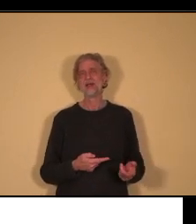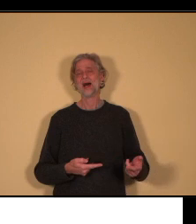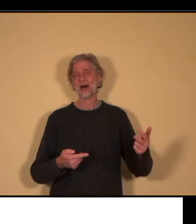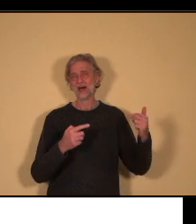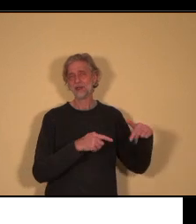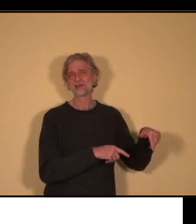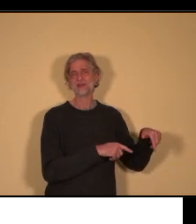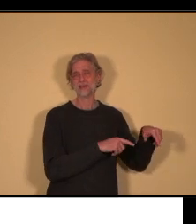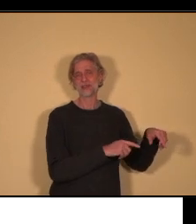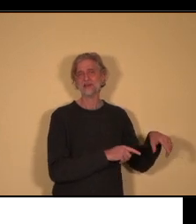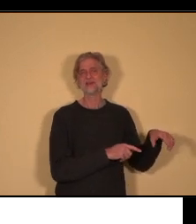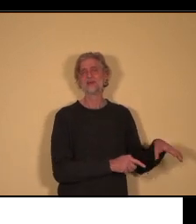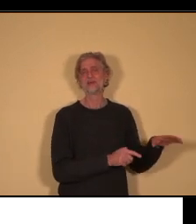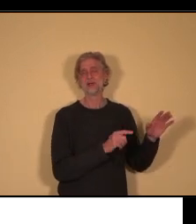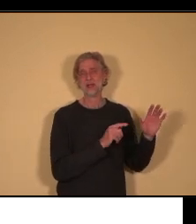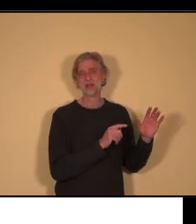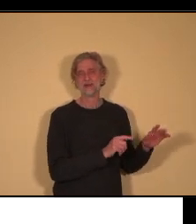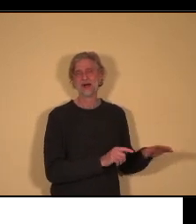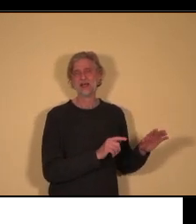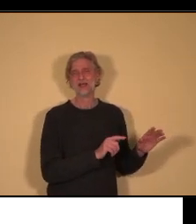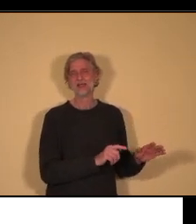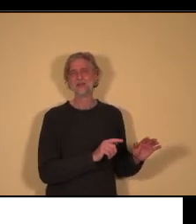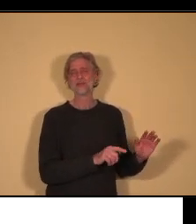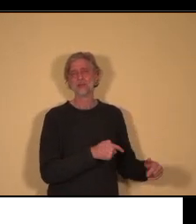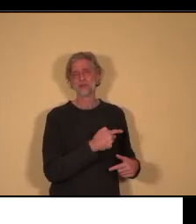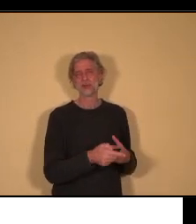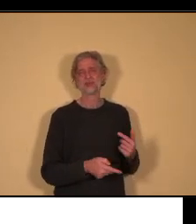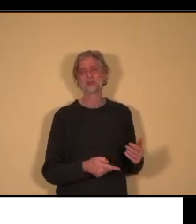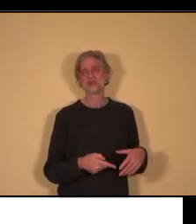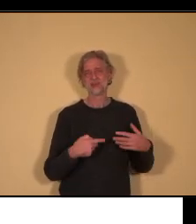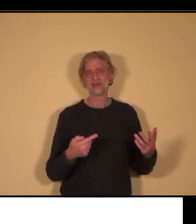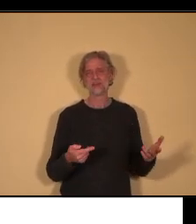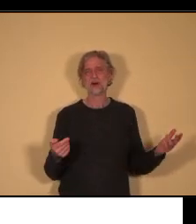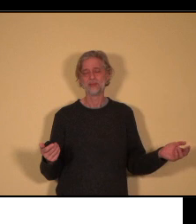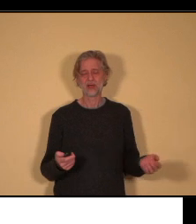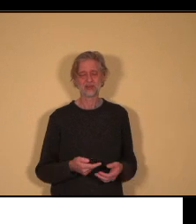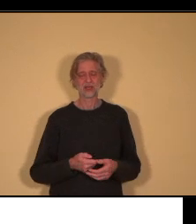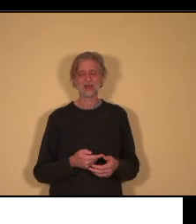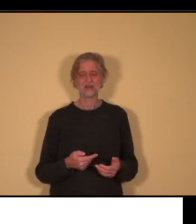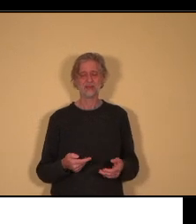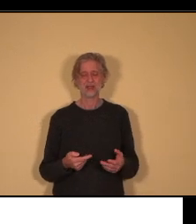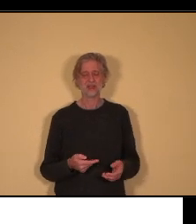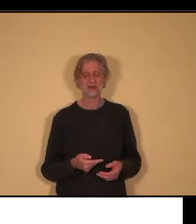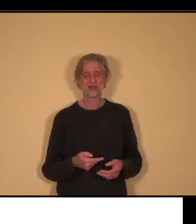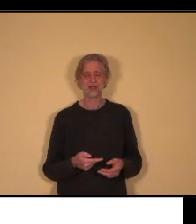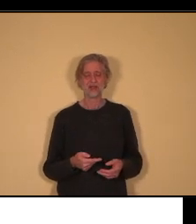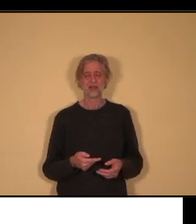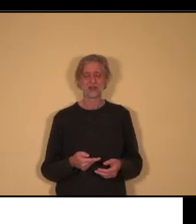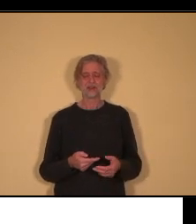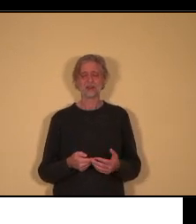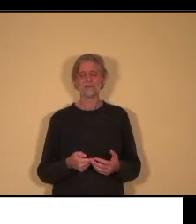hätten, aber das Ganze wird dann sinnvoll, wenn alle Energieformen für diese Prozesse eben auch wieder aus regenerativen